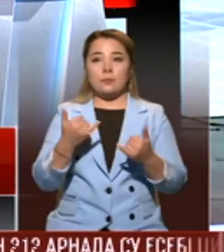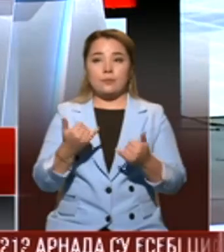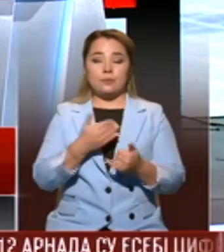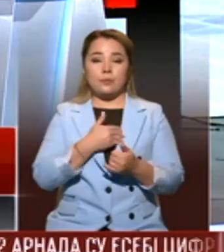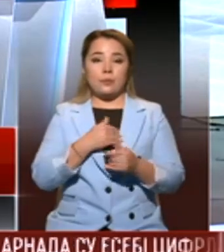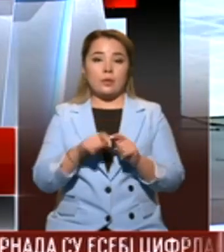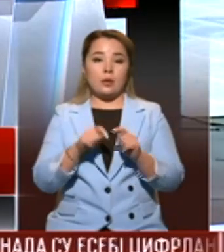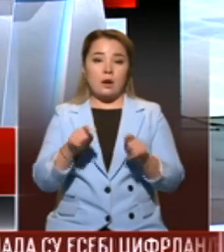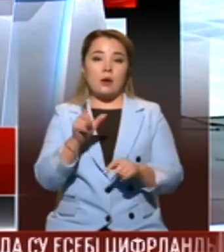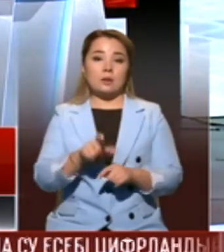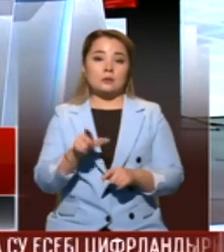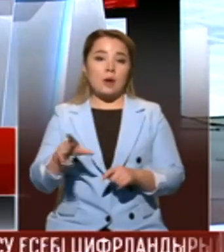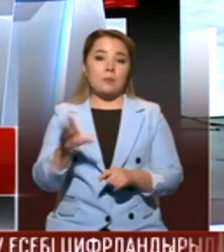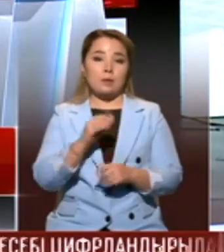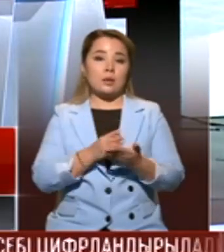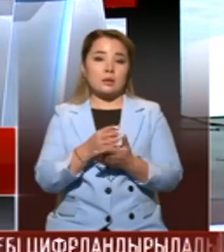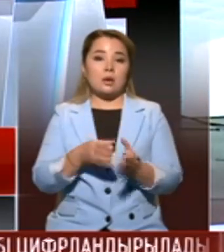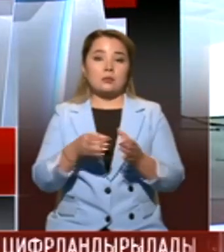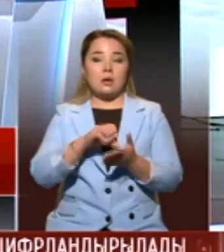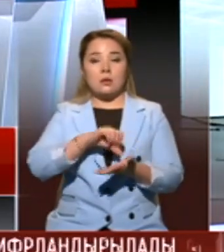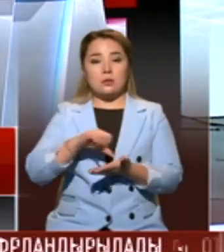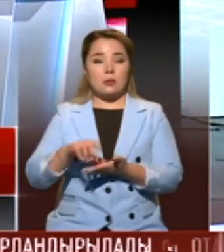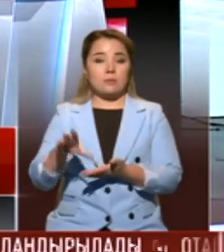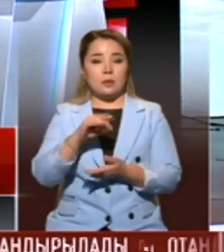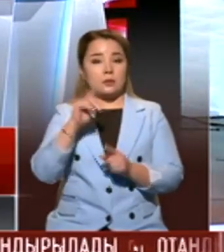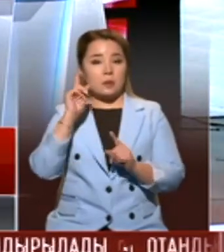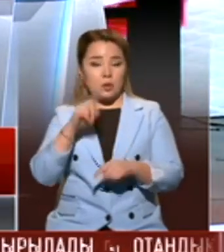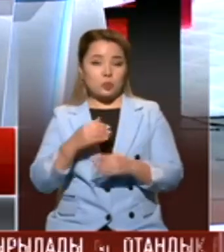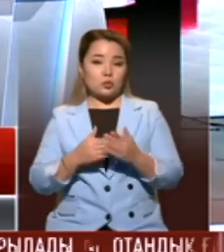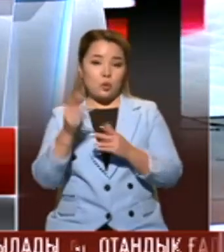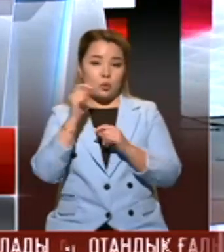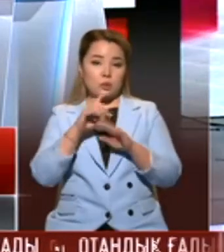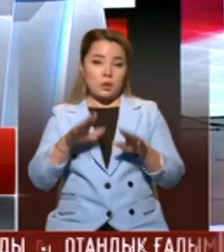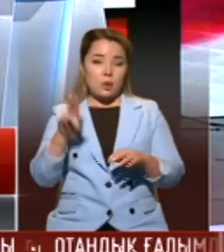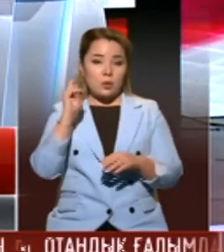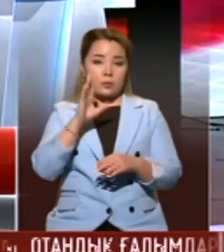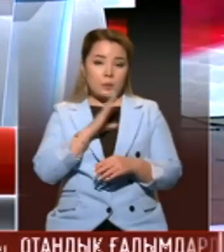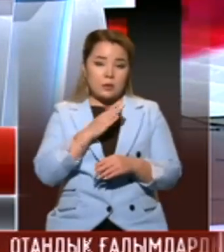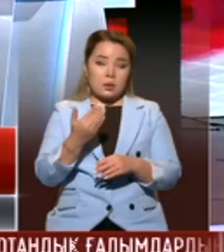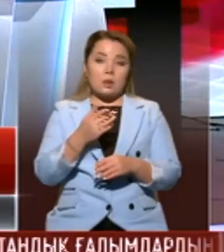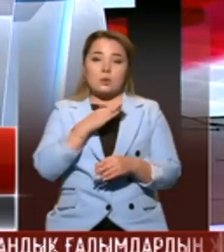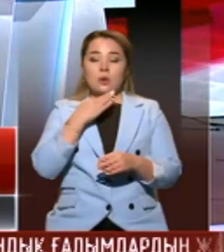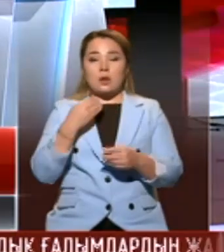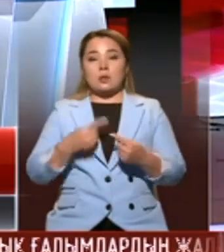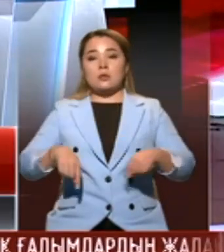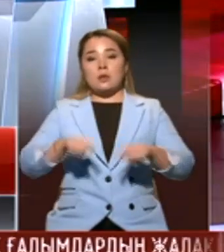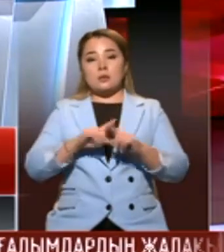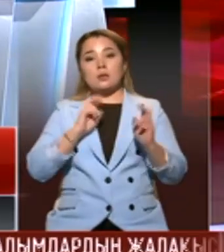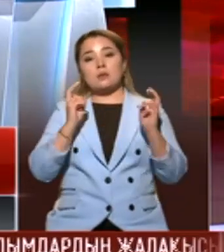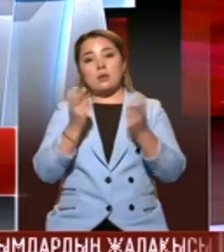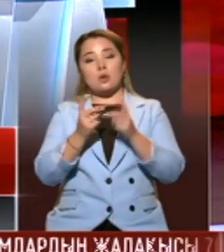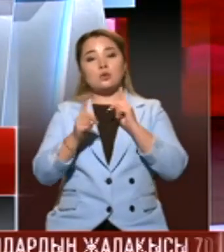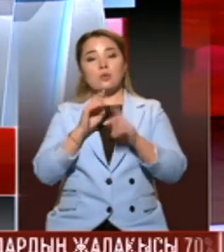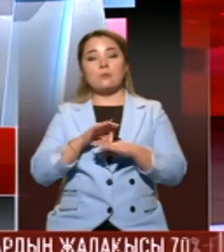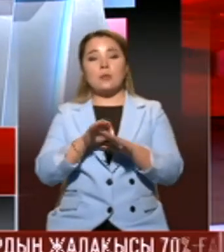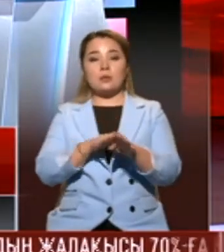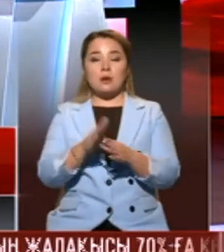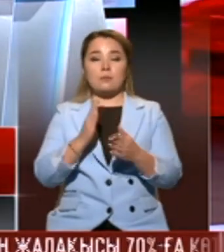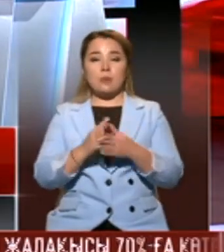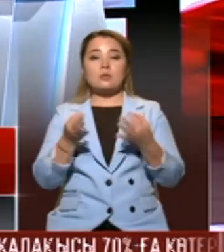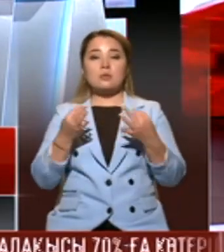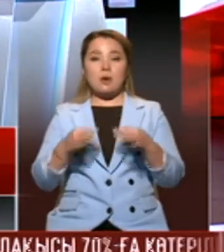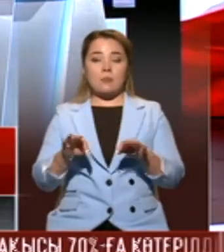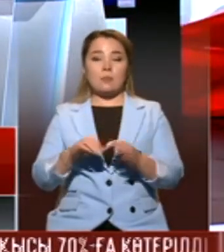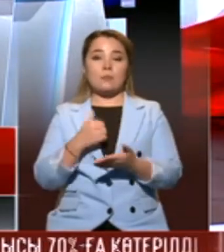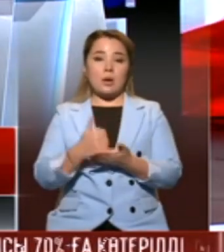біз енді мына азаматтар бәріміз саясаттанушымыз ғой, енді бір жоғары оқу орнында оқыдық, талай дөңгелек үстелдерде кездесіп жүреміз. Демократияның